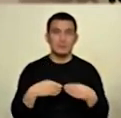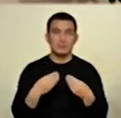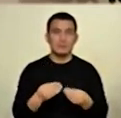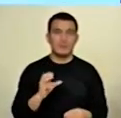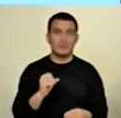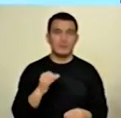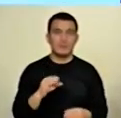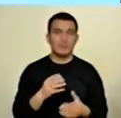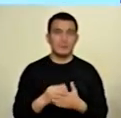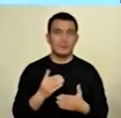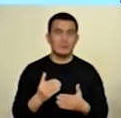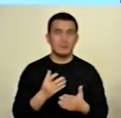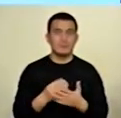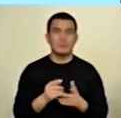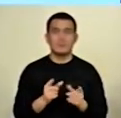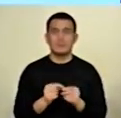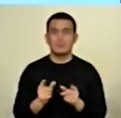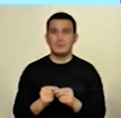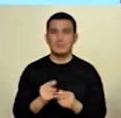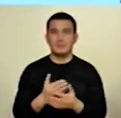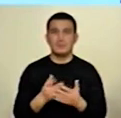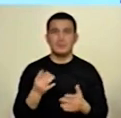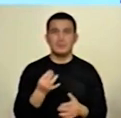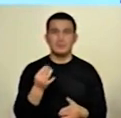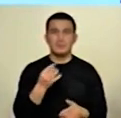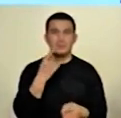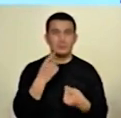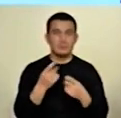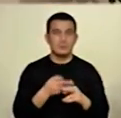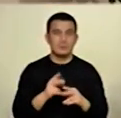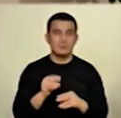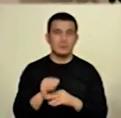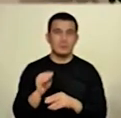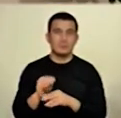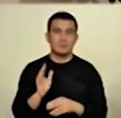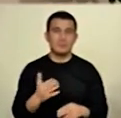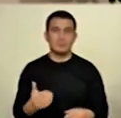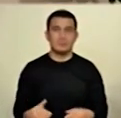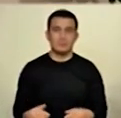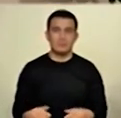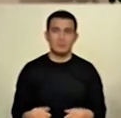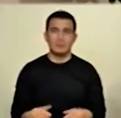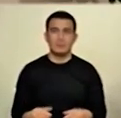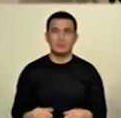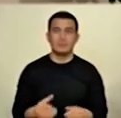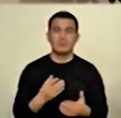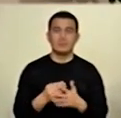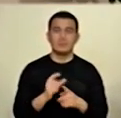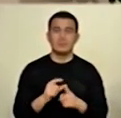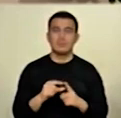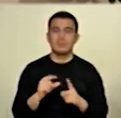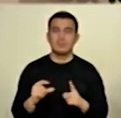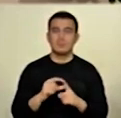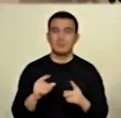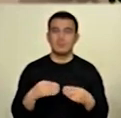o'tamiz. Ya'ni veb sahifamizda joylashtirilgan bitta ma'lumotning o'zini tahrirlash jarayoni bilan tanishib chiqamiz. Mana, demak, standart berilgan ma'lumot,